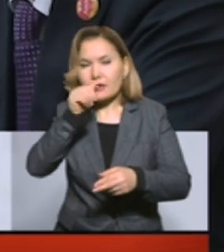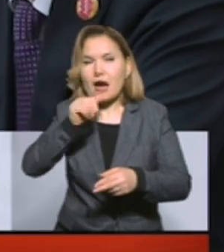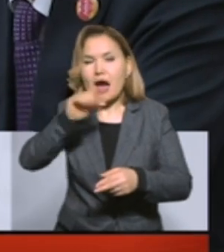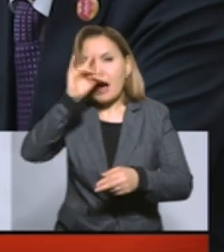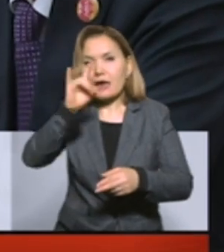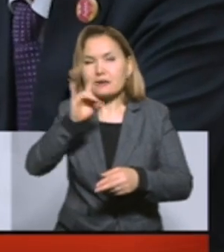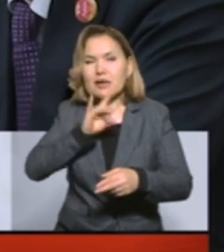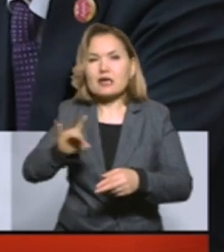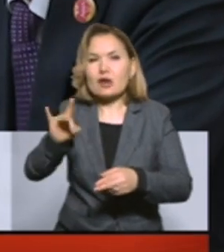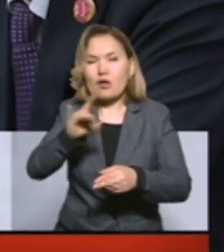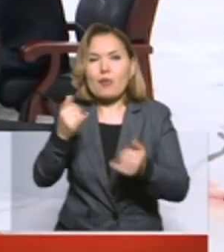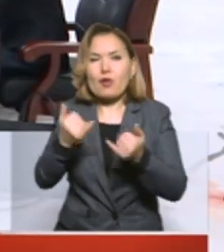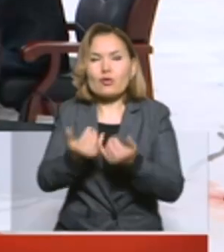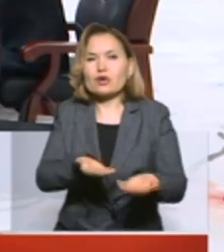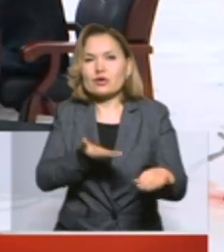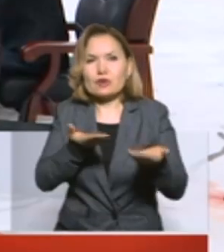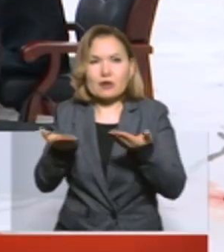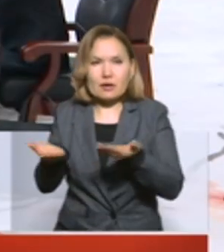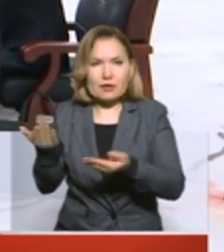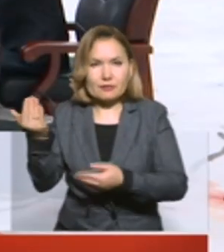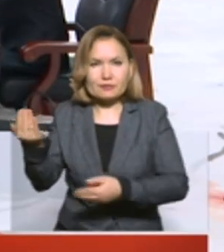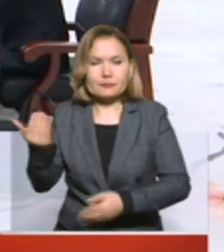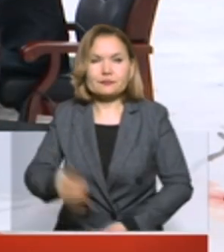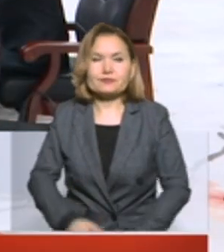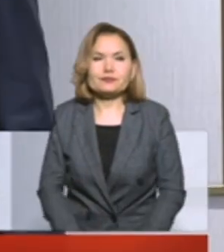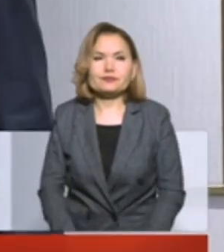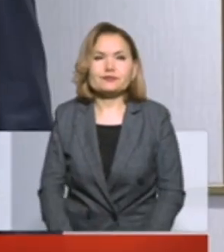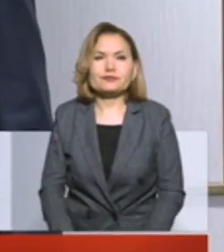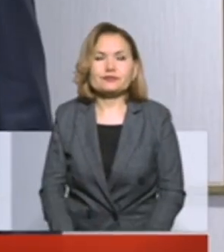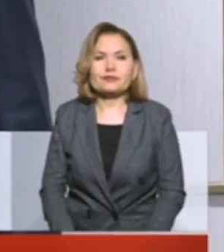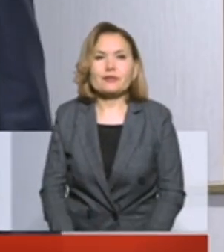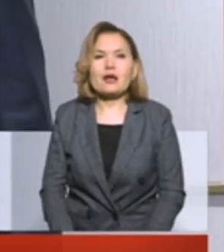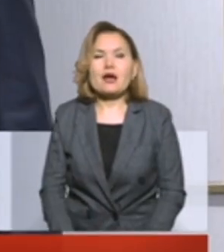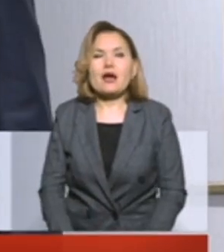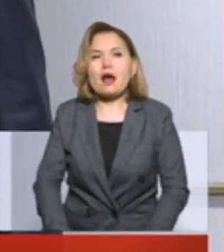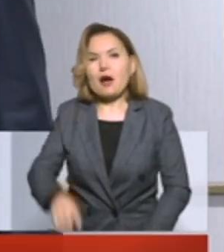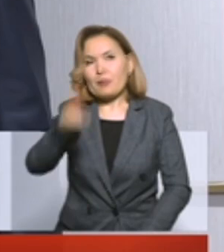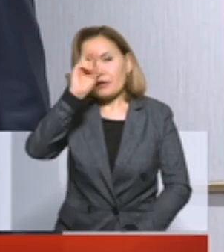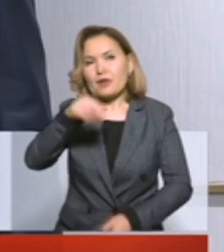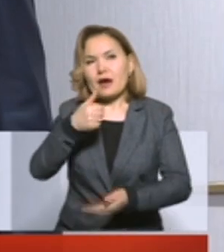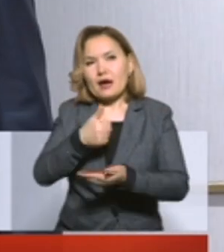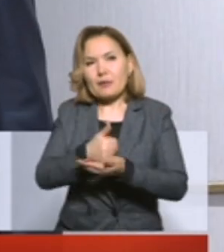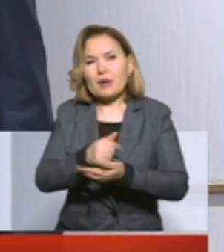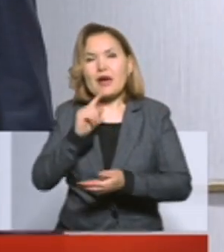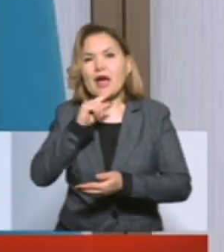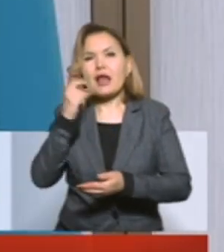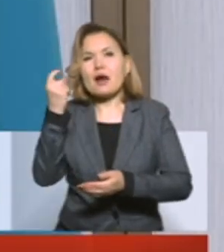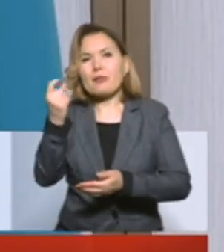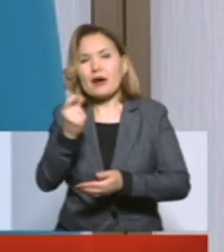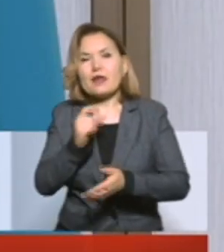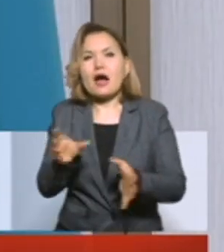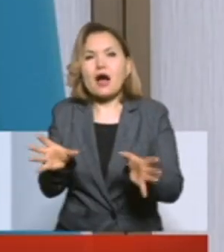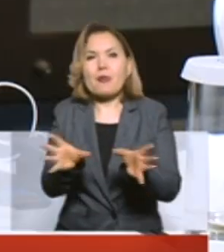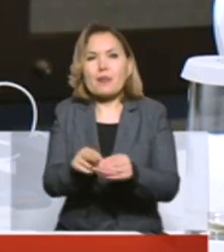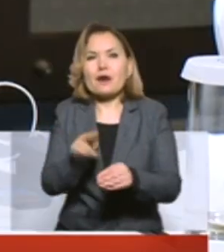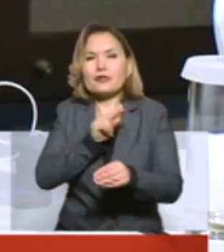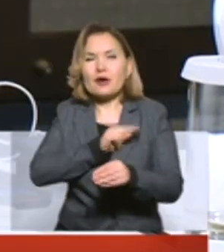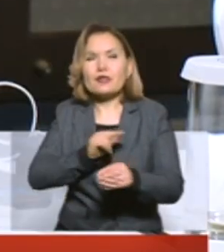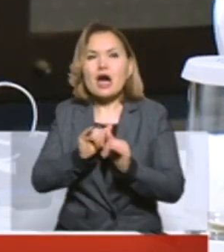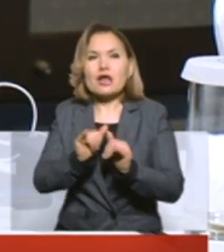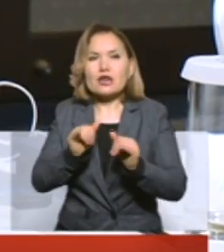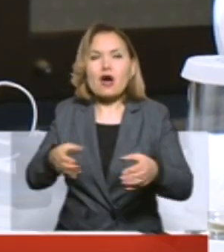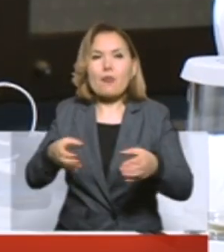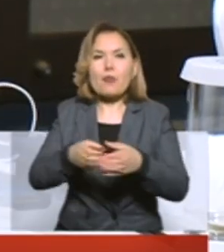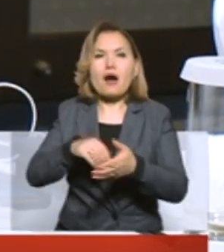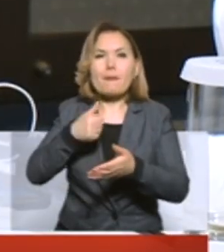жасайтын мемлекеттік сапарын асыға күтеміз. Сонымен қатар мемлекет басшысы экономикалық ынтымақтастық және даму